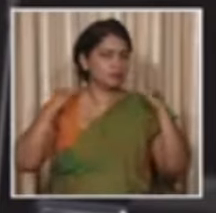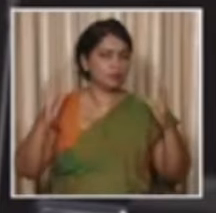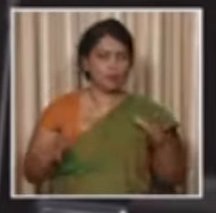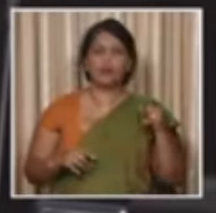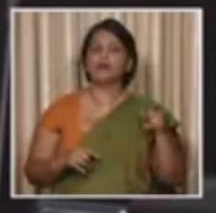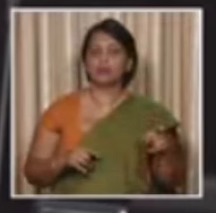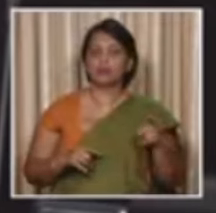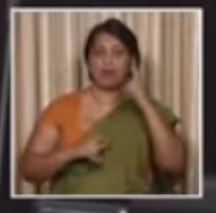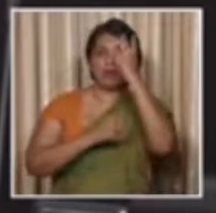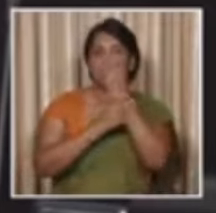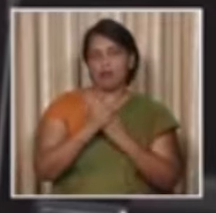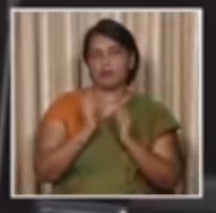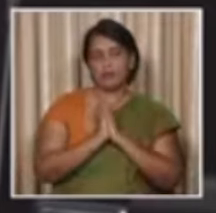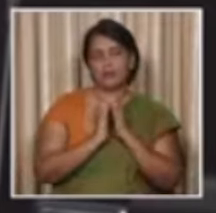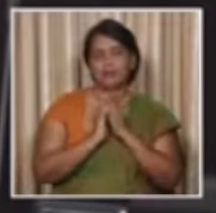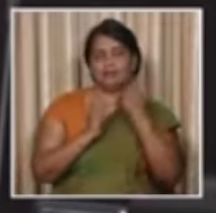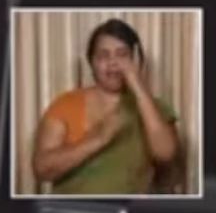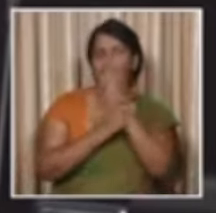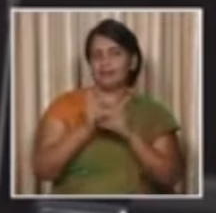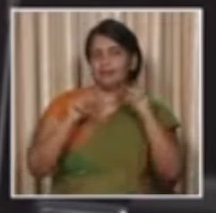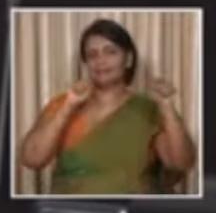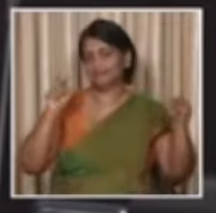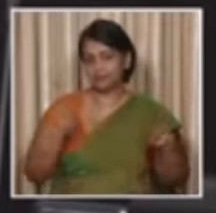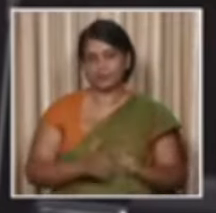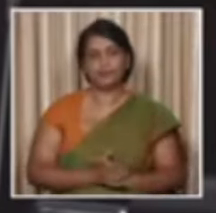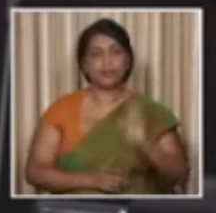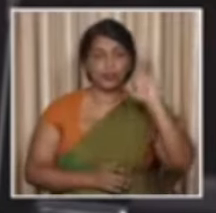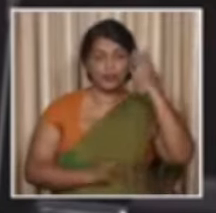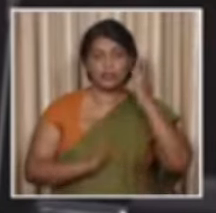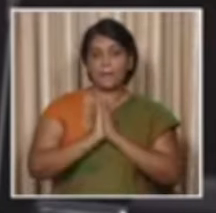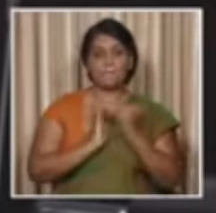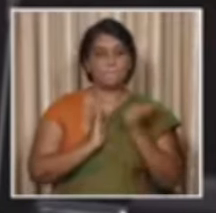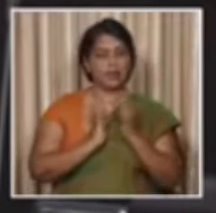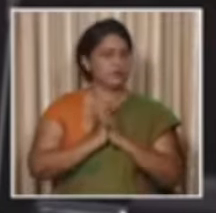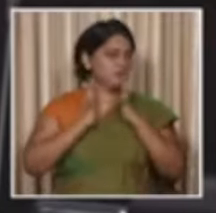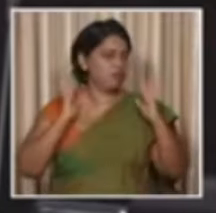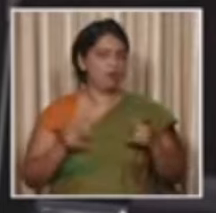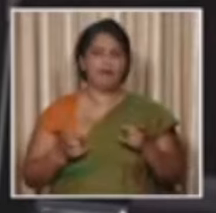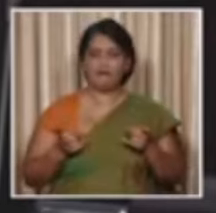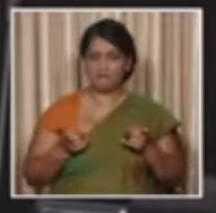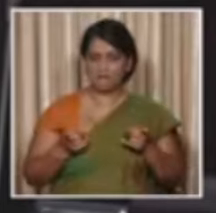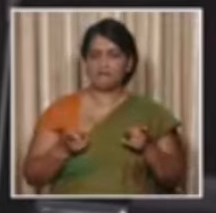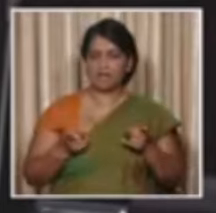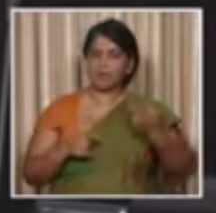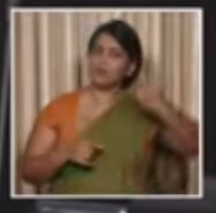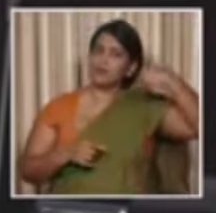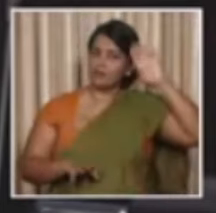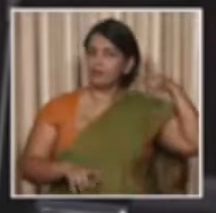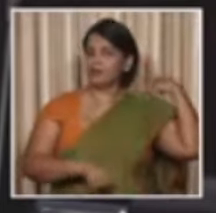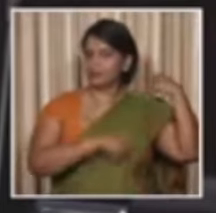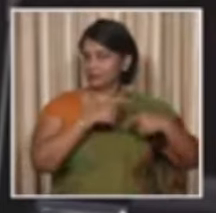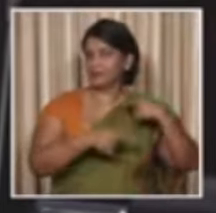සංඛ්‍යාවක් තිබෙන්නේ ආගමික ස්ථාන විශේෂයෙන්ම බෞද්ධ පන්සල් විශාල ප්‍රමාණයක් තිබෙනවා පෞගිය